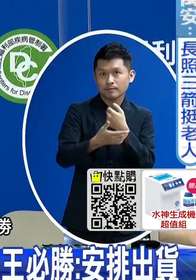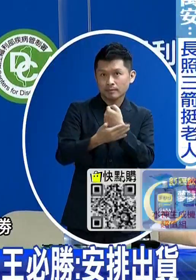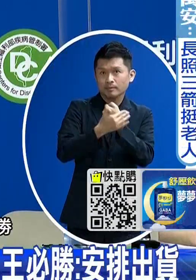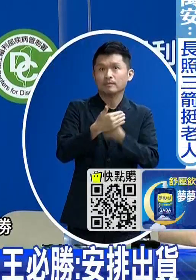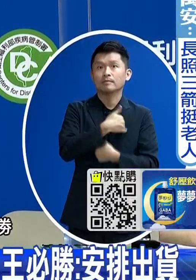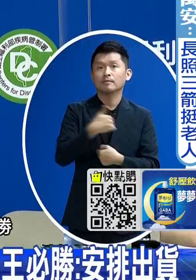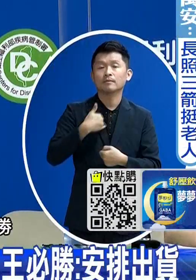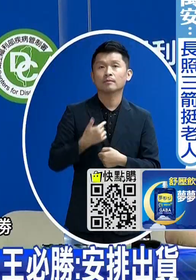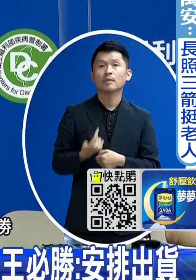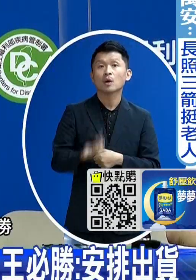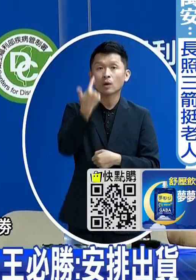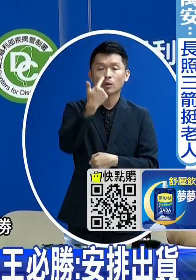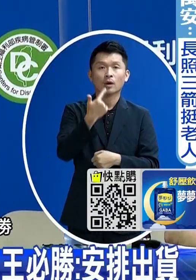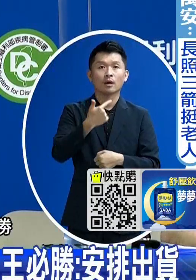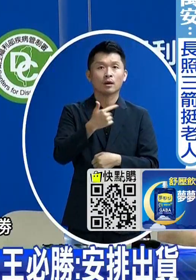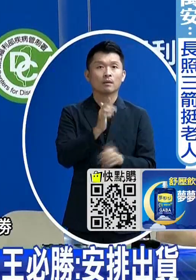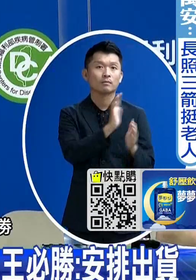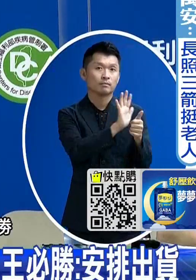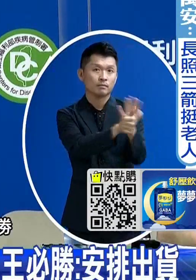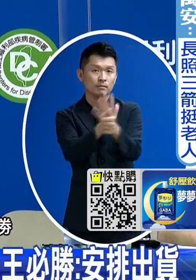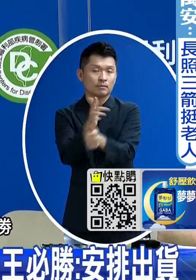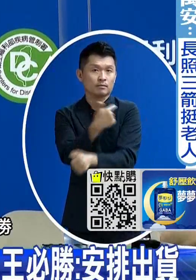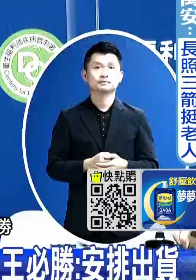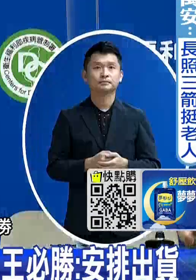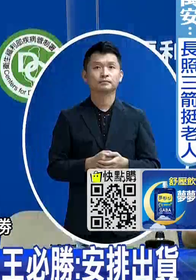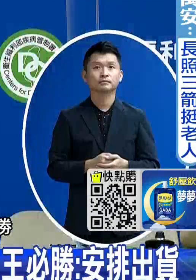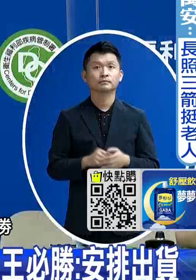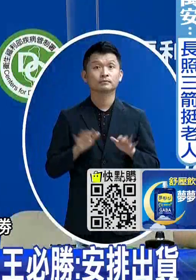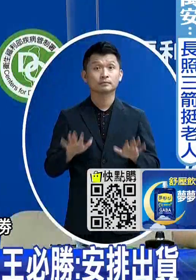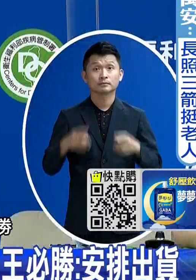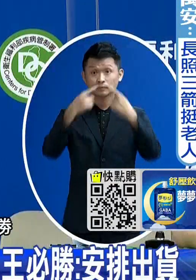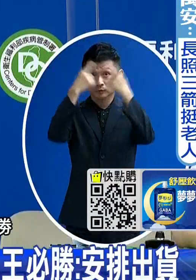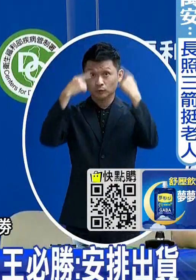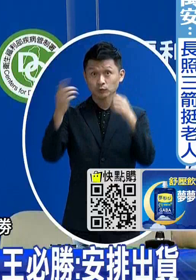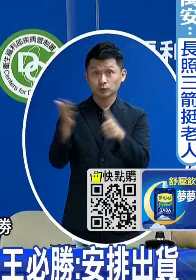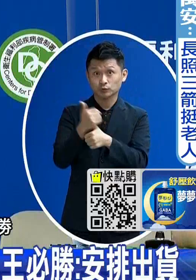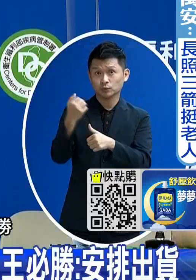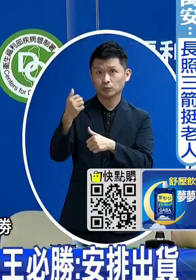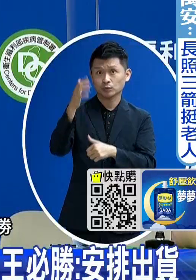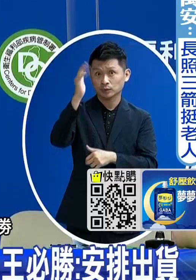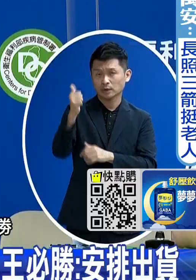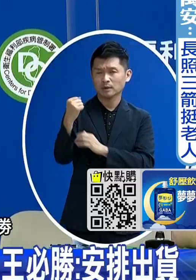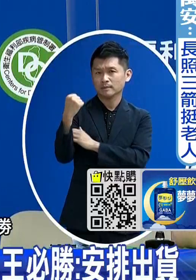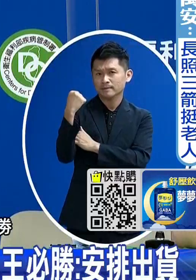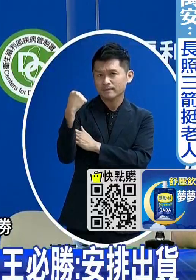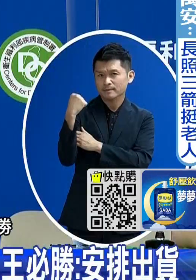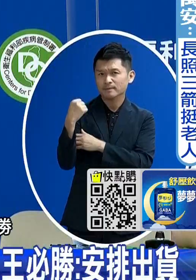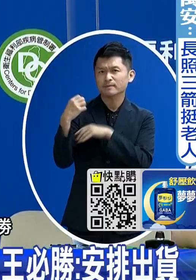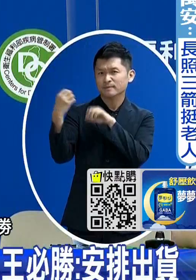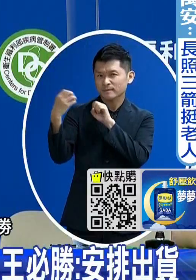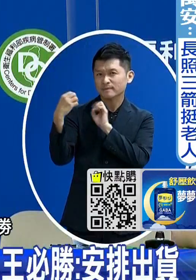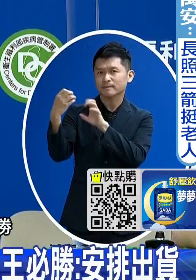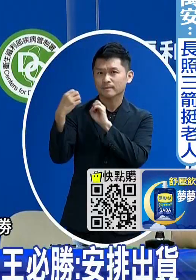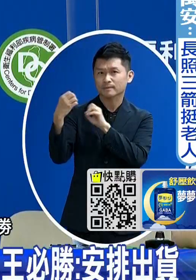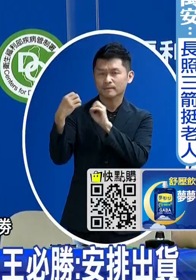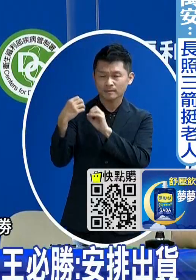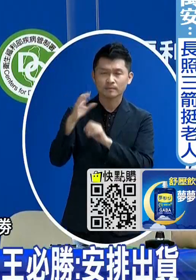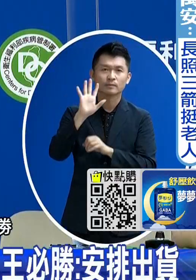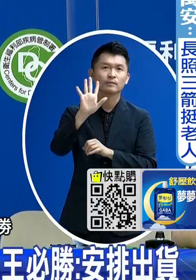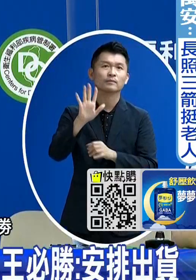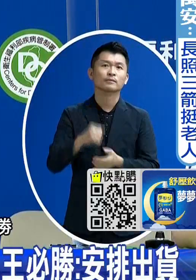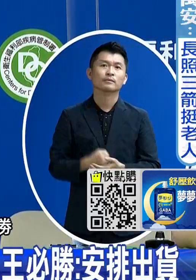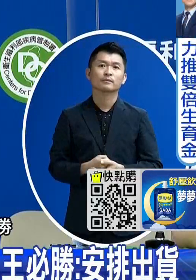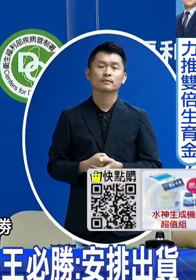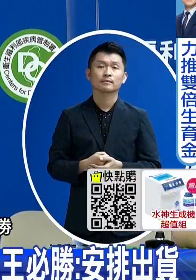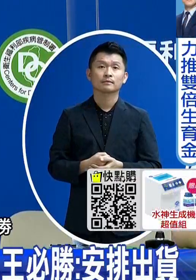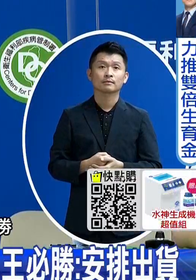以再快点施打。目前的进度是到这边，周署长这边非常非常努力在跟他们在接洽，那